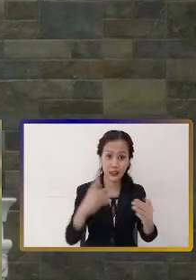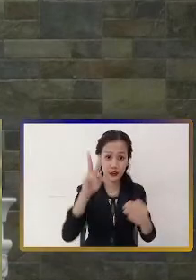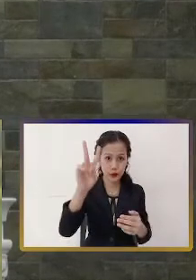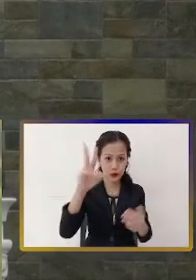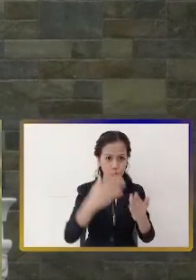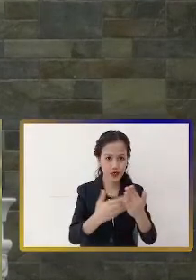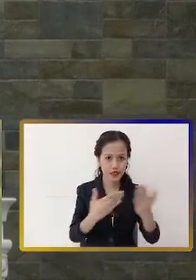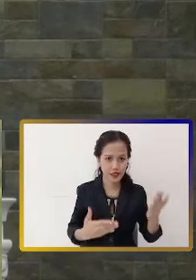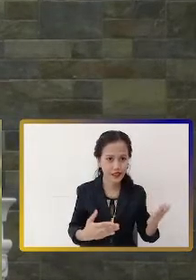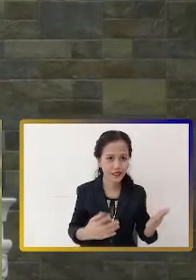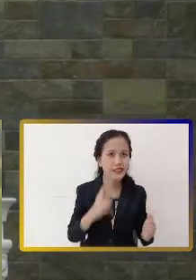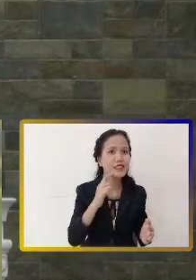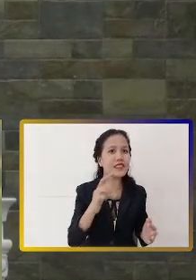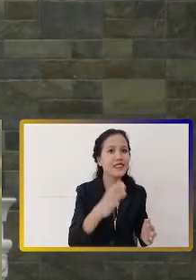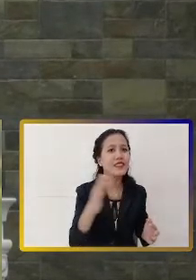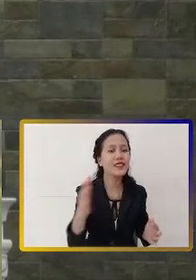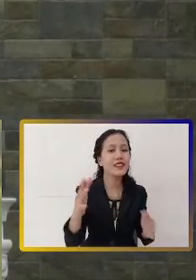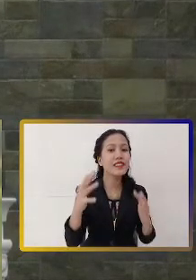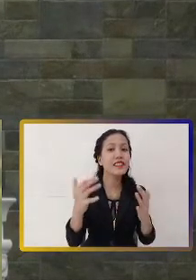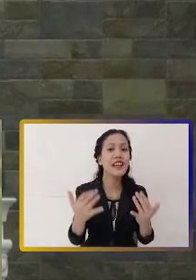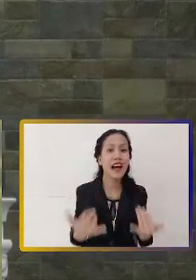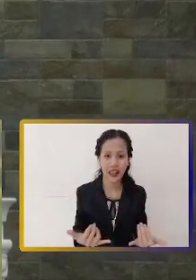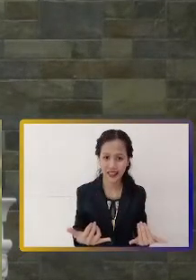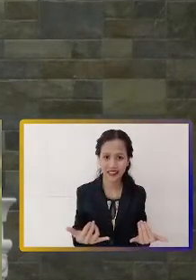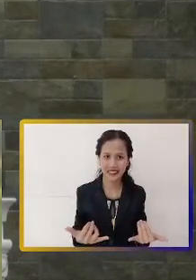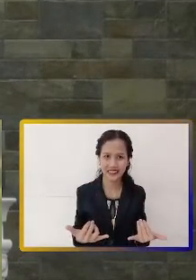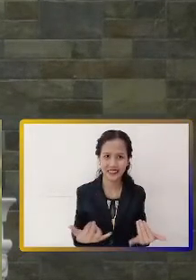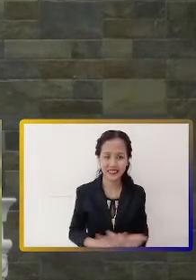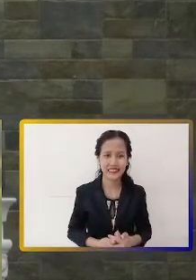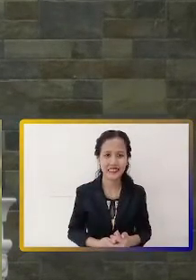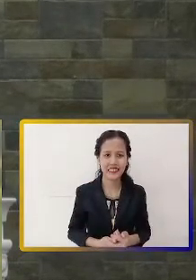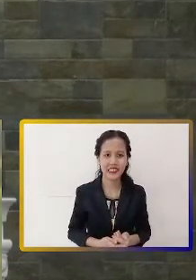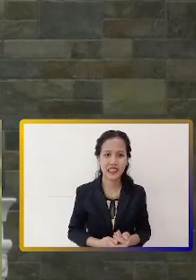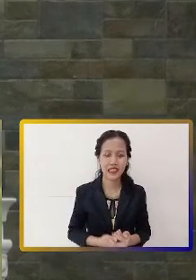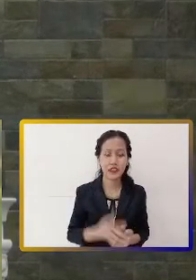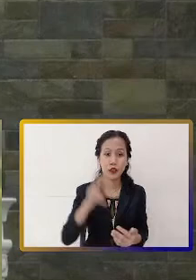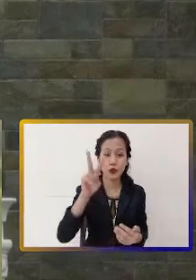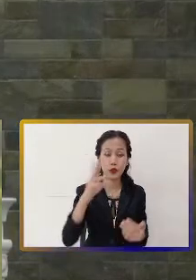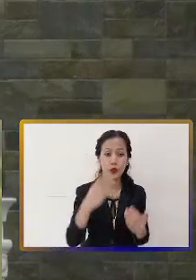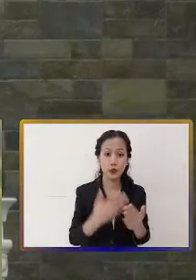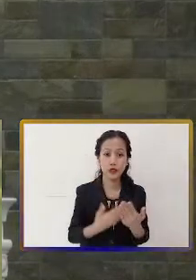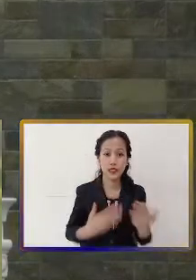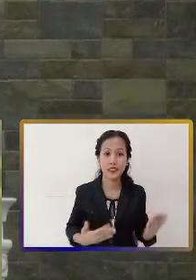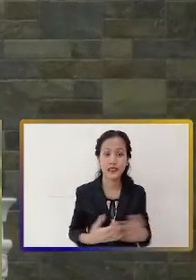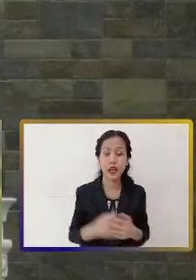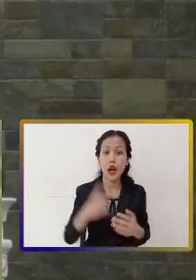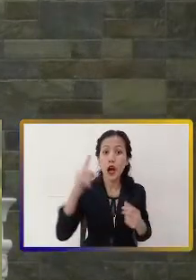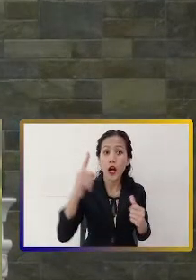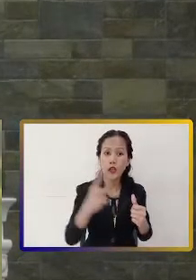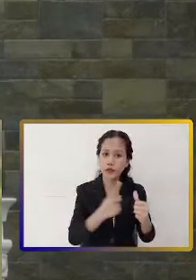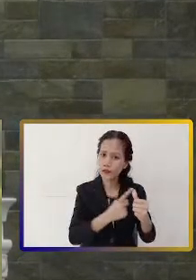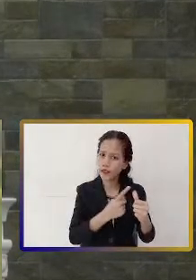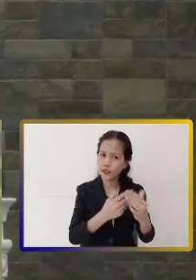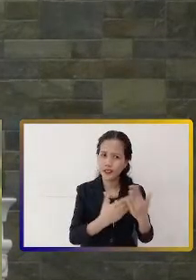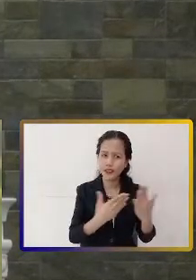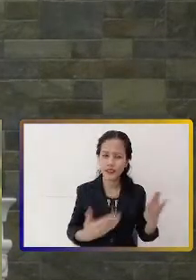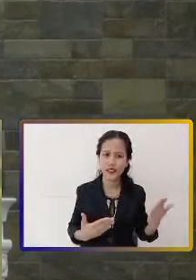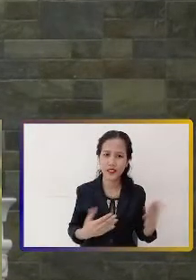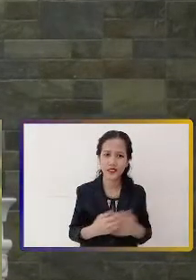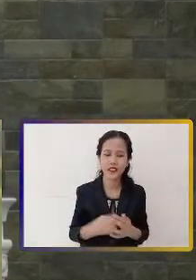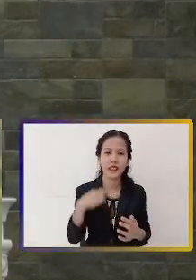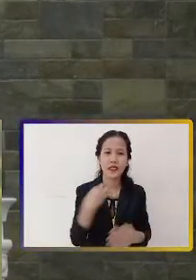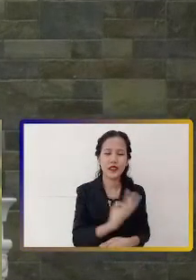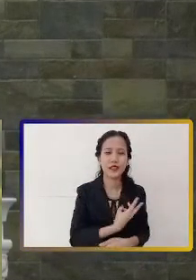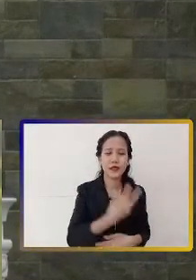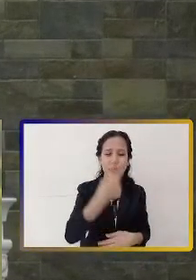you tonight, okay? Now, two things, kapatid. Makikita po natin. The first thing is, makikita po